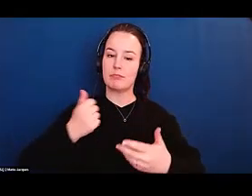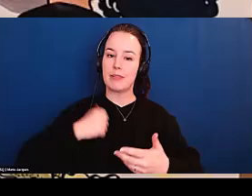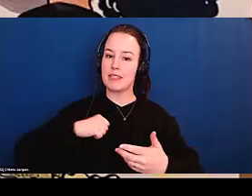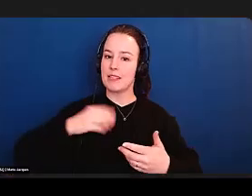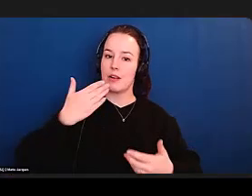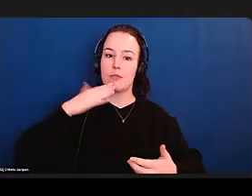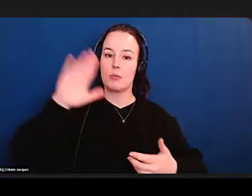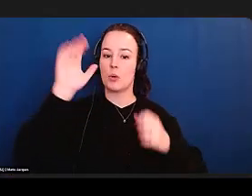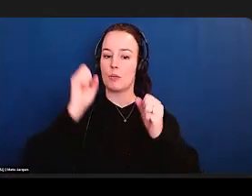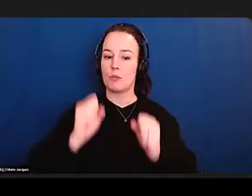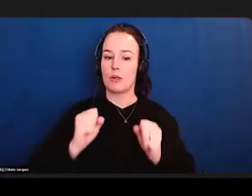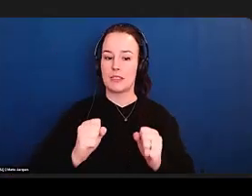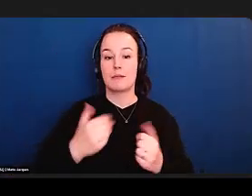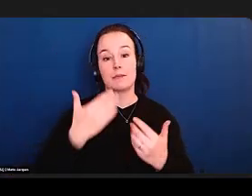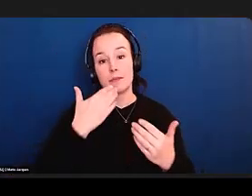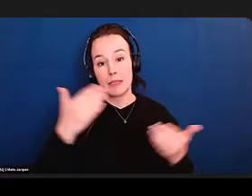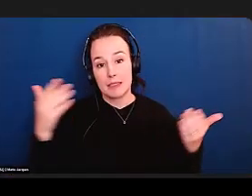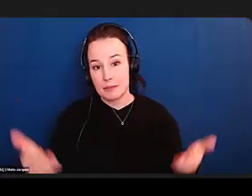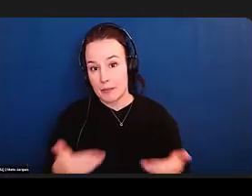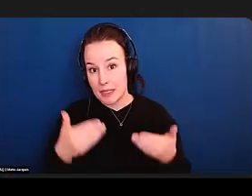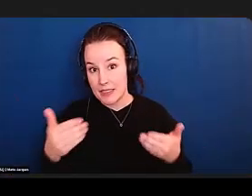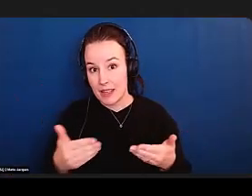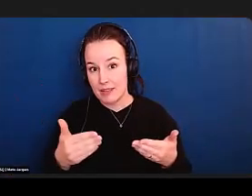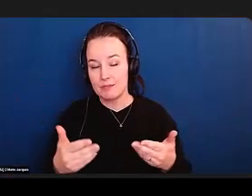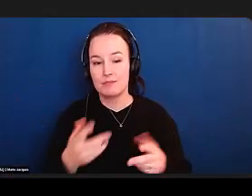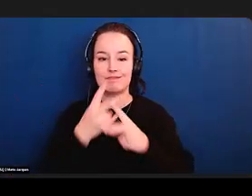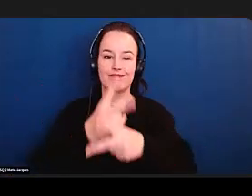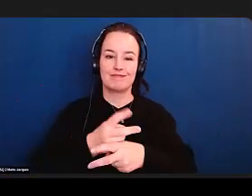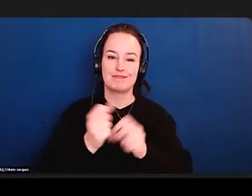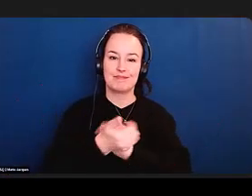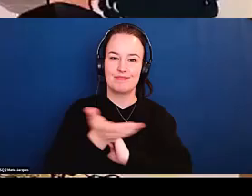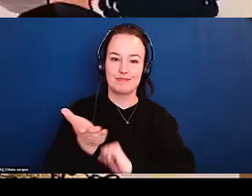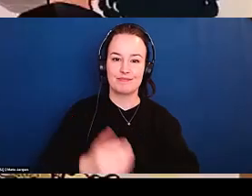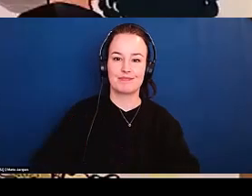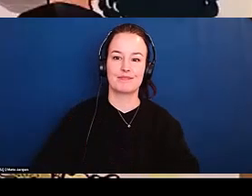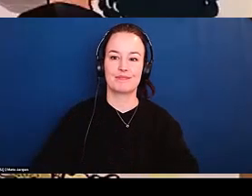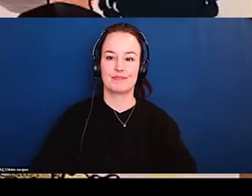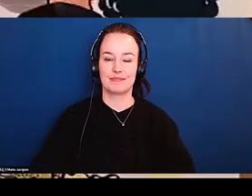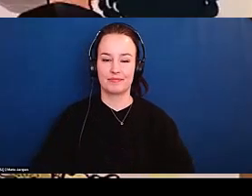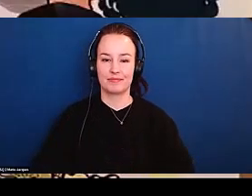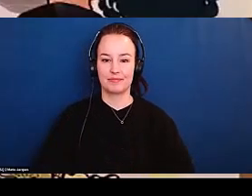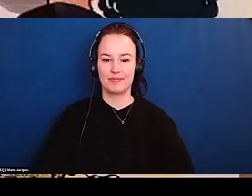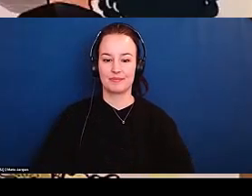faire de notre mieux. Donc, merci d'être là et prenez soin de vous.